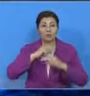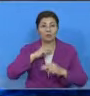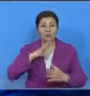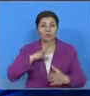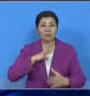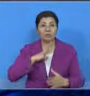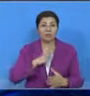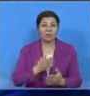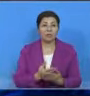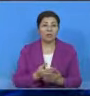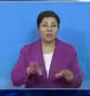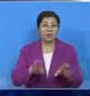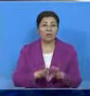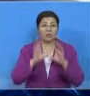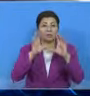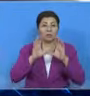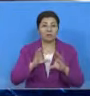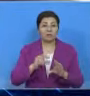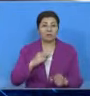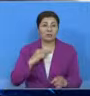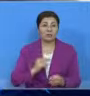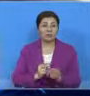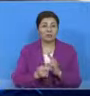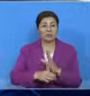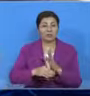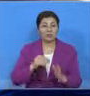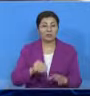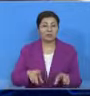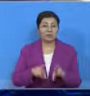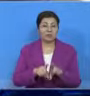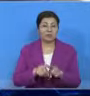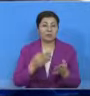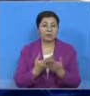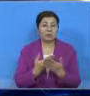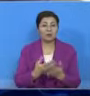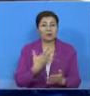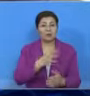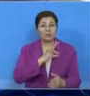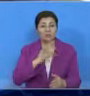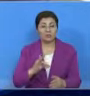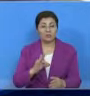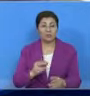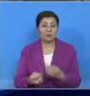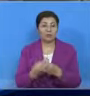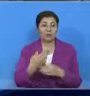разъяснительных работ. В соответствии с законодательством референдум считается состоявшимся при явке более 50%